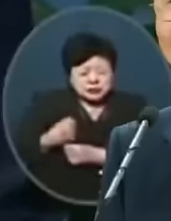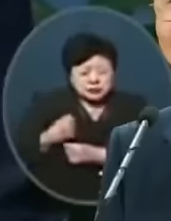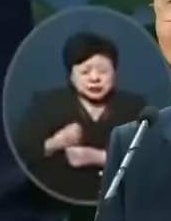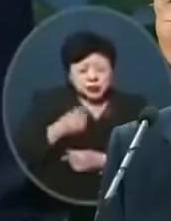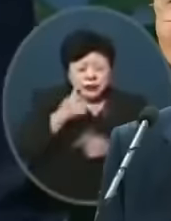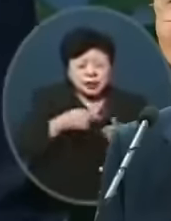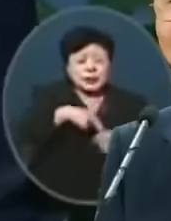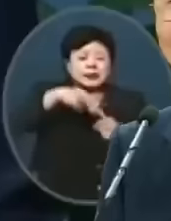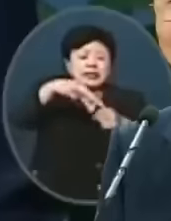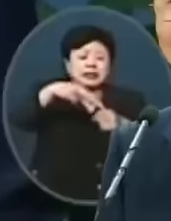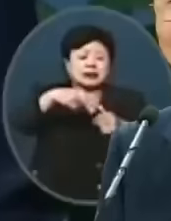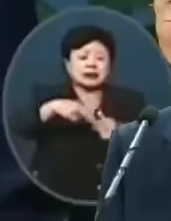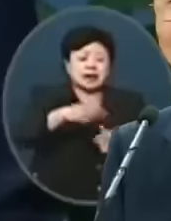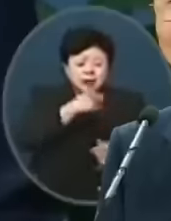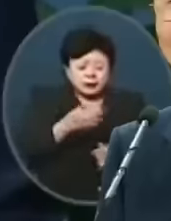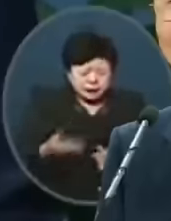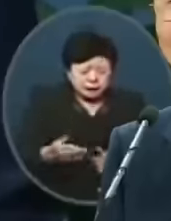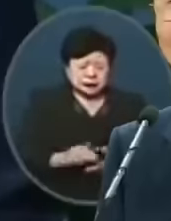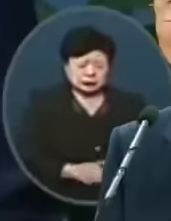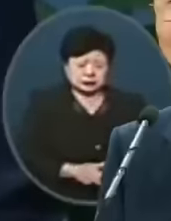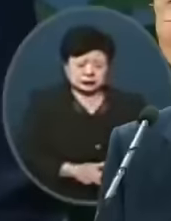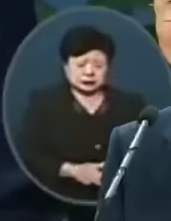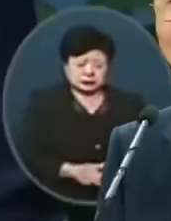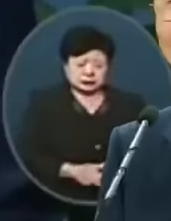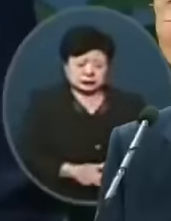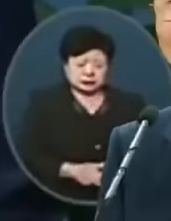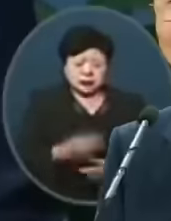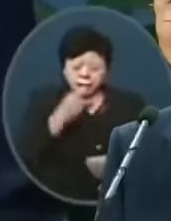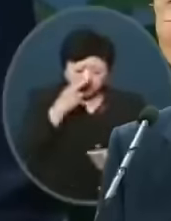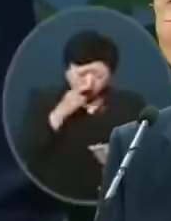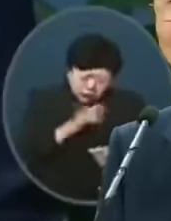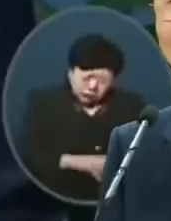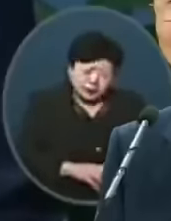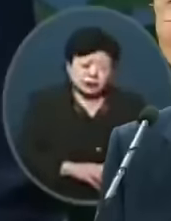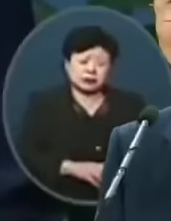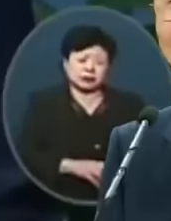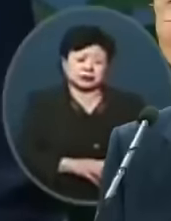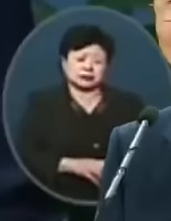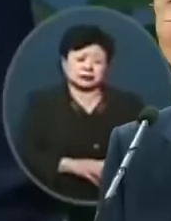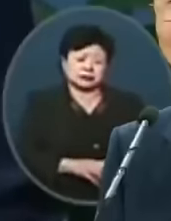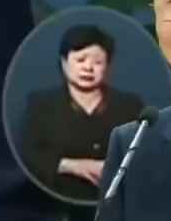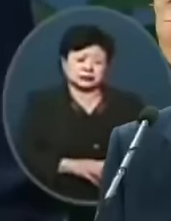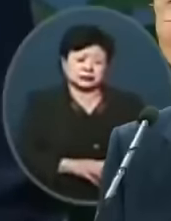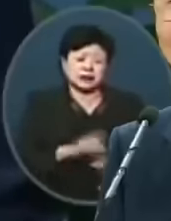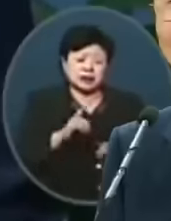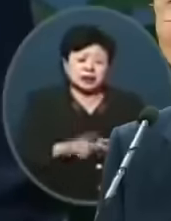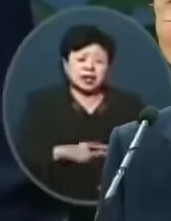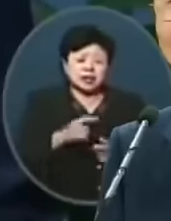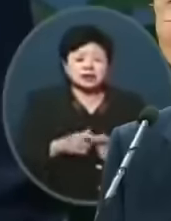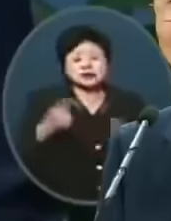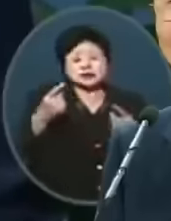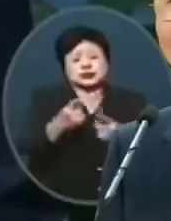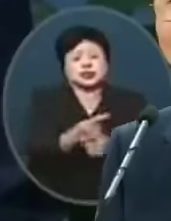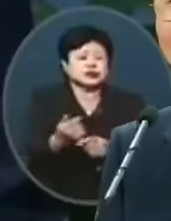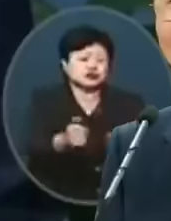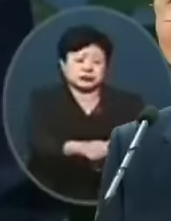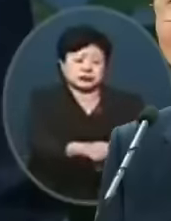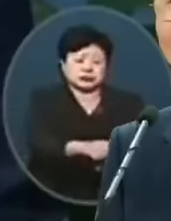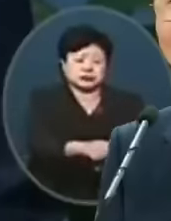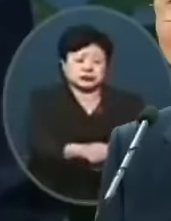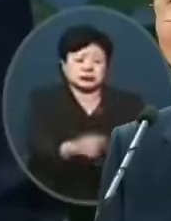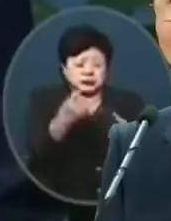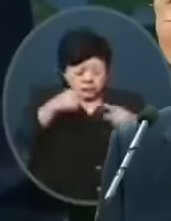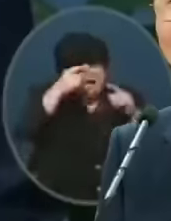짊어지고 나무에 매달려 피를 흘린 것을 생각하면 얼마나 기가 막힌 것입니까? 그게다가 예수님 우리 대신하여 죽어서